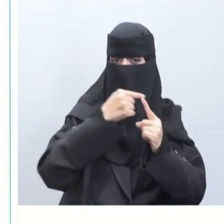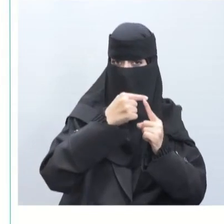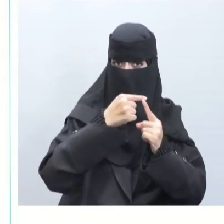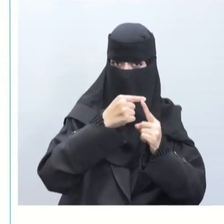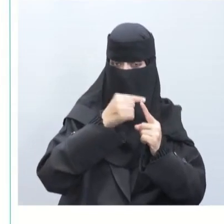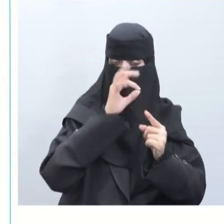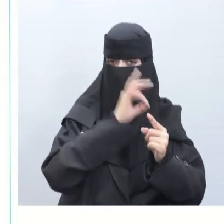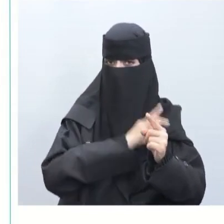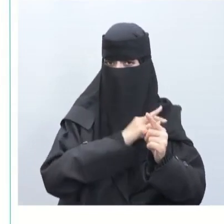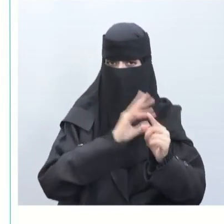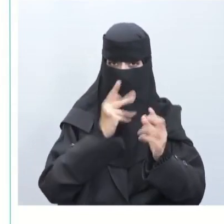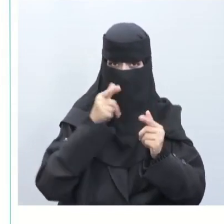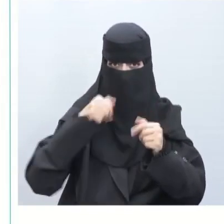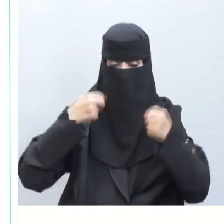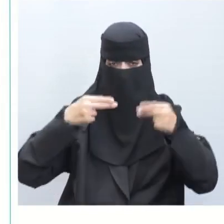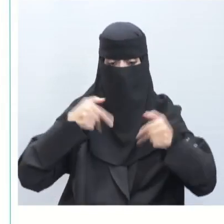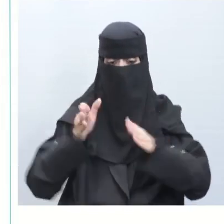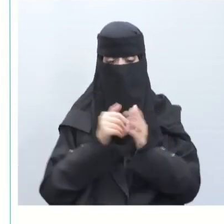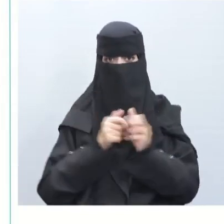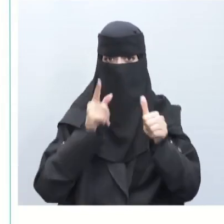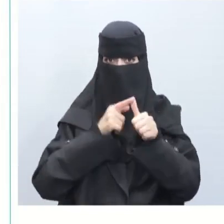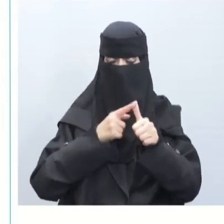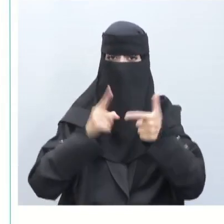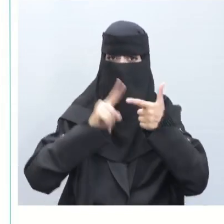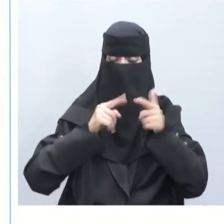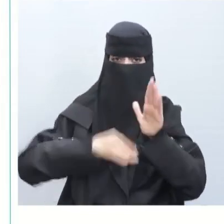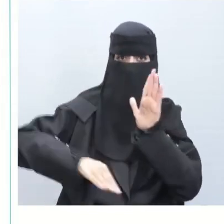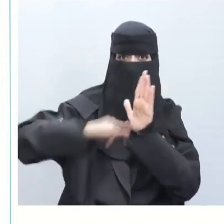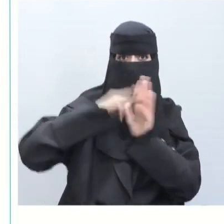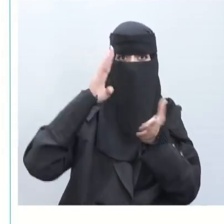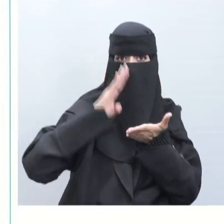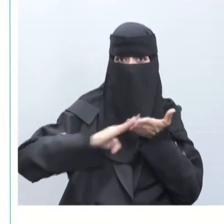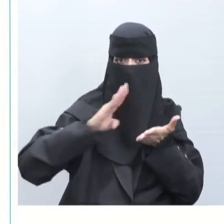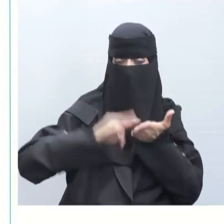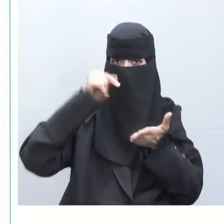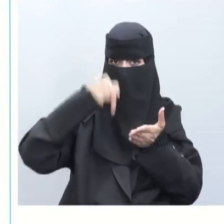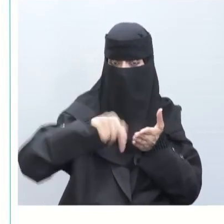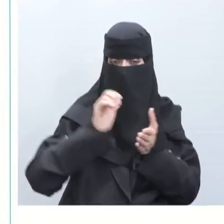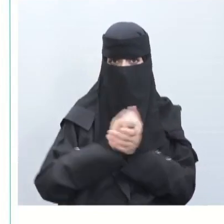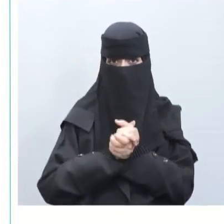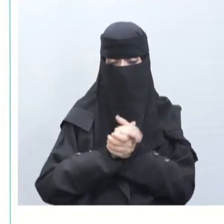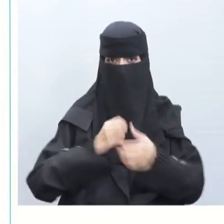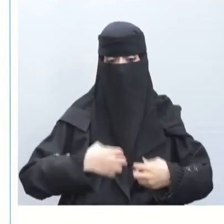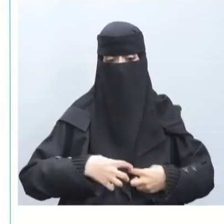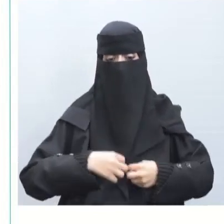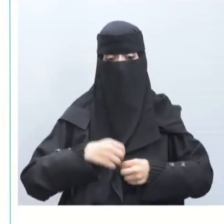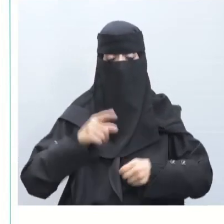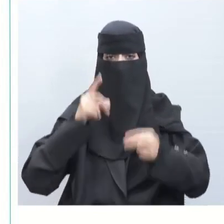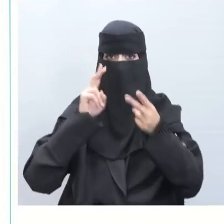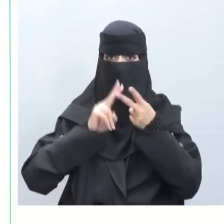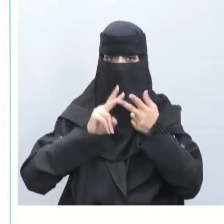استدامه الفعاليه مستوى الخطر لهذه الفعاليه او في الفعاليه كل ذلك سيؤثر على الاستدامه فهم